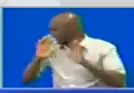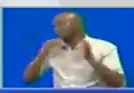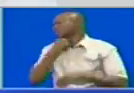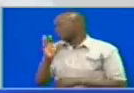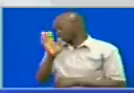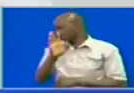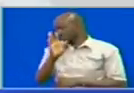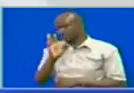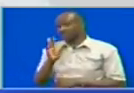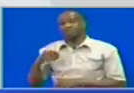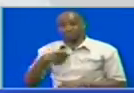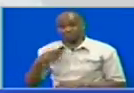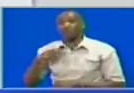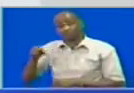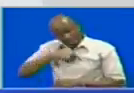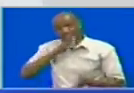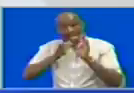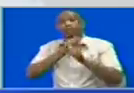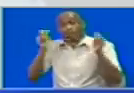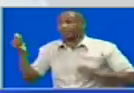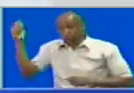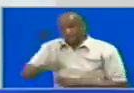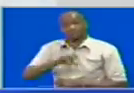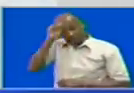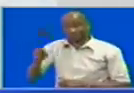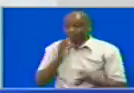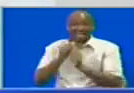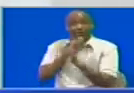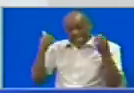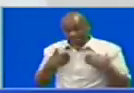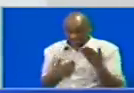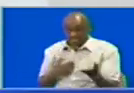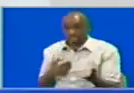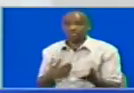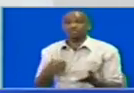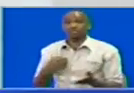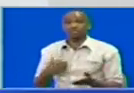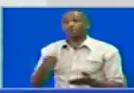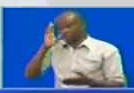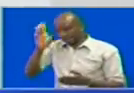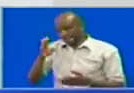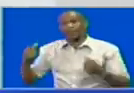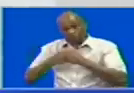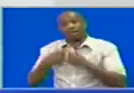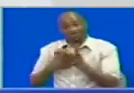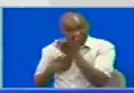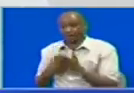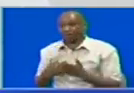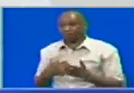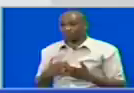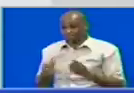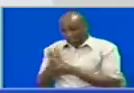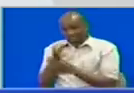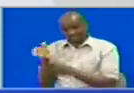sasa tumepangilia vizuri tunakutaka wewe uje sign contract. Tunacheza na Keza Chiefs Sunday. Quarter